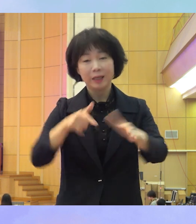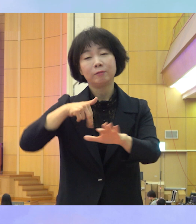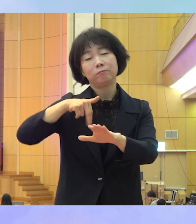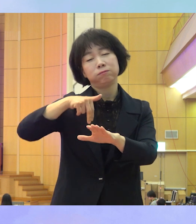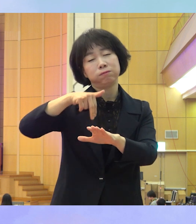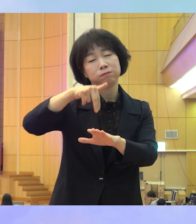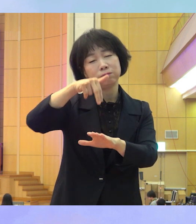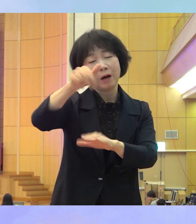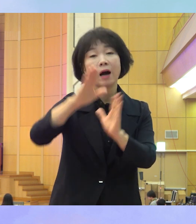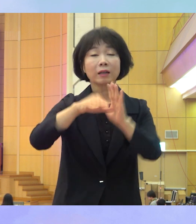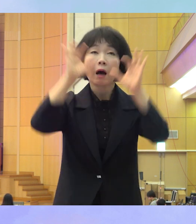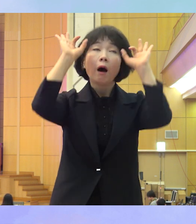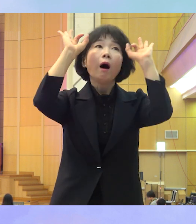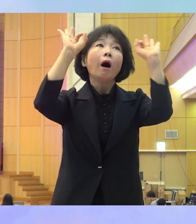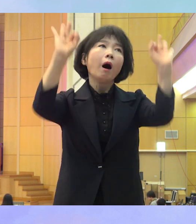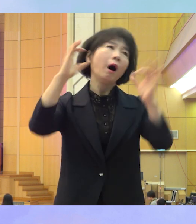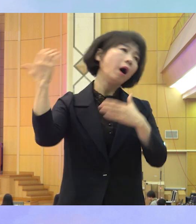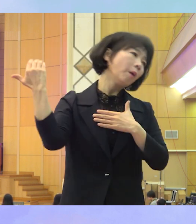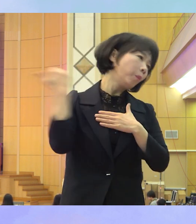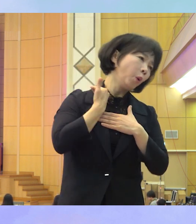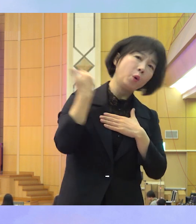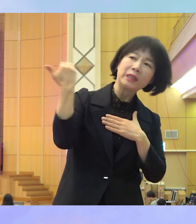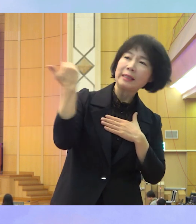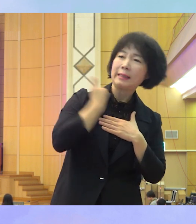평안히 길을 갈 때